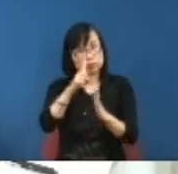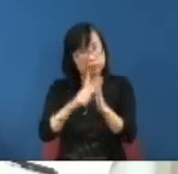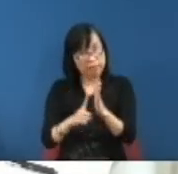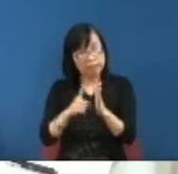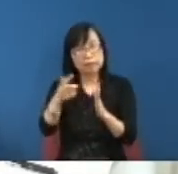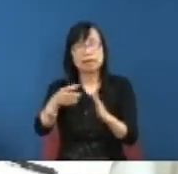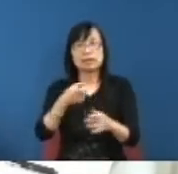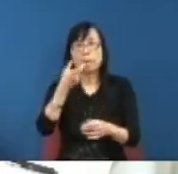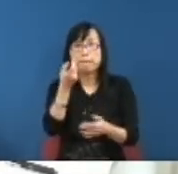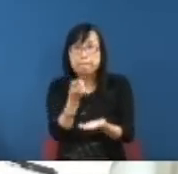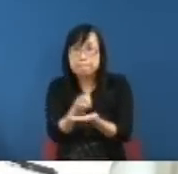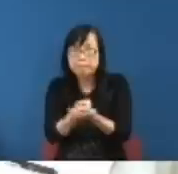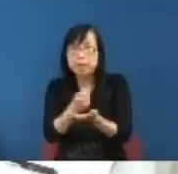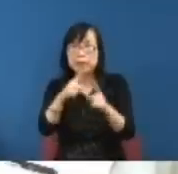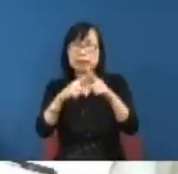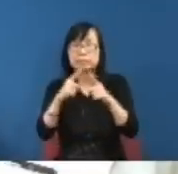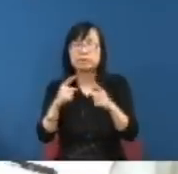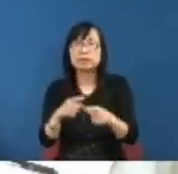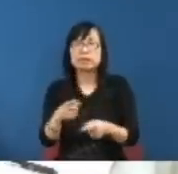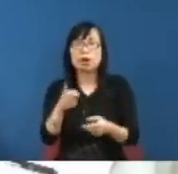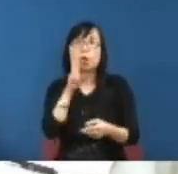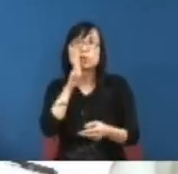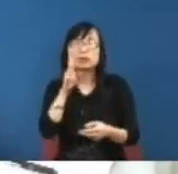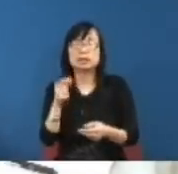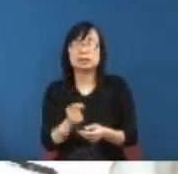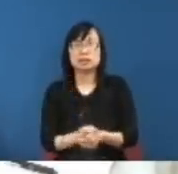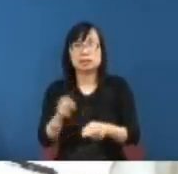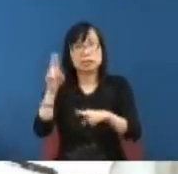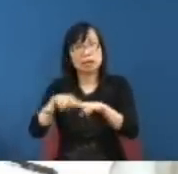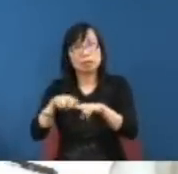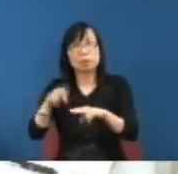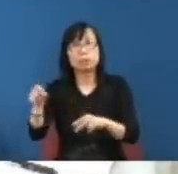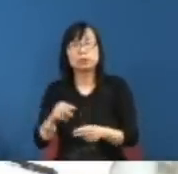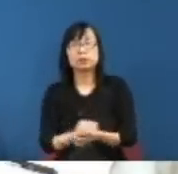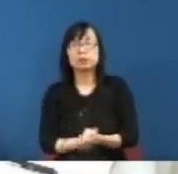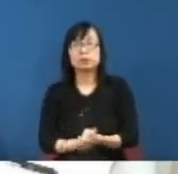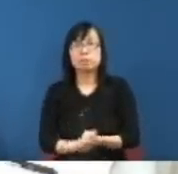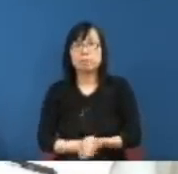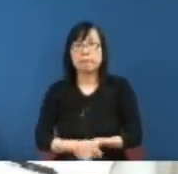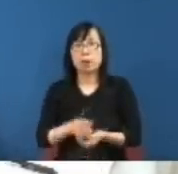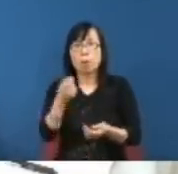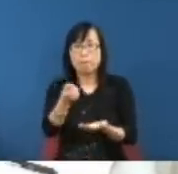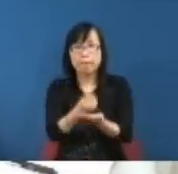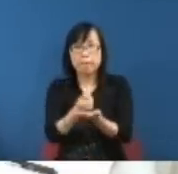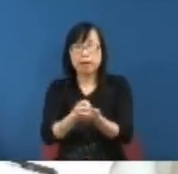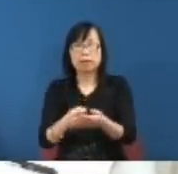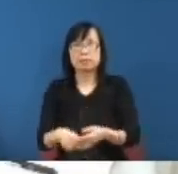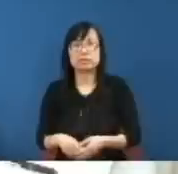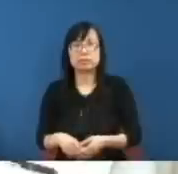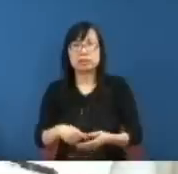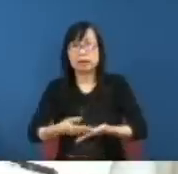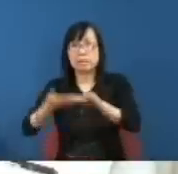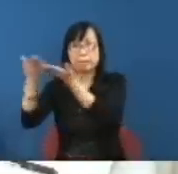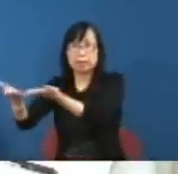廉價嘅消費品，好似中國咁做好多廉價消費品去俾美國人用。咁美國嘅工人即使工